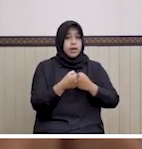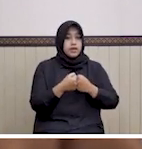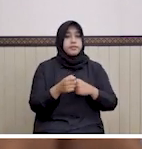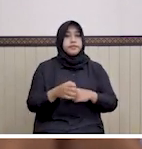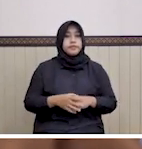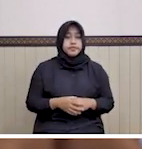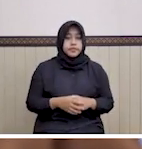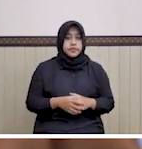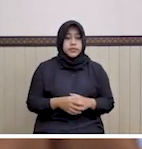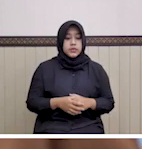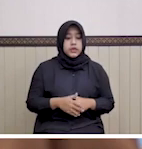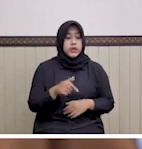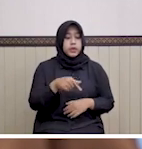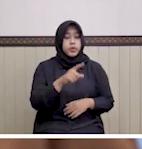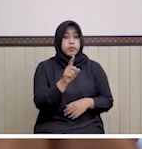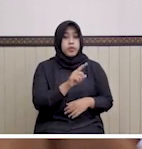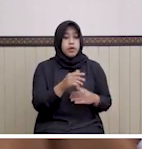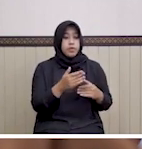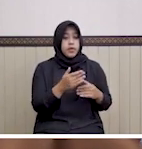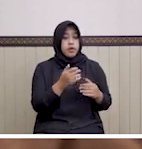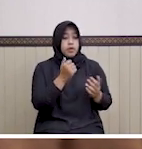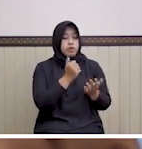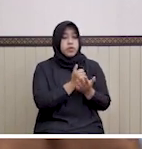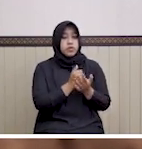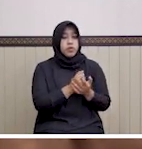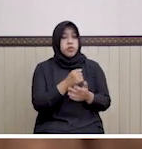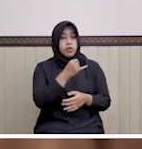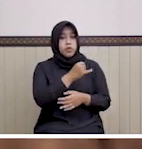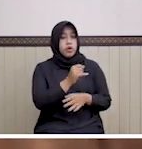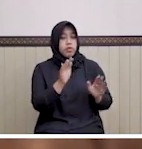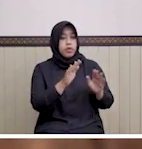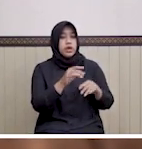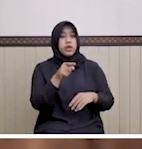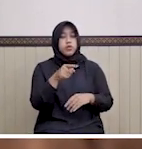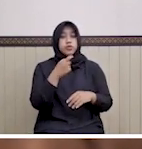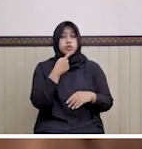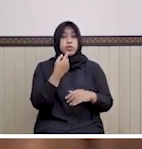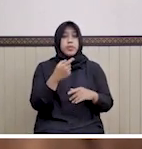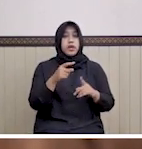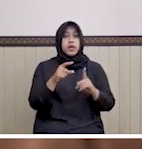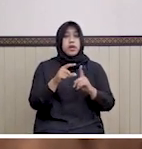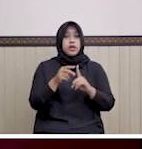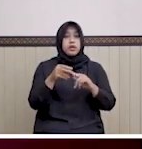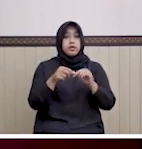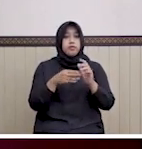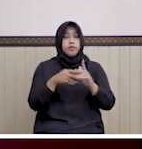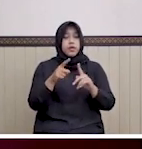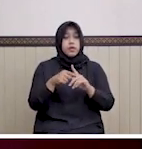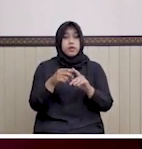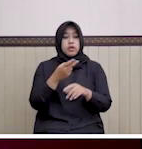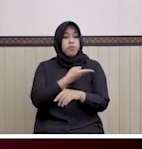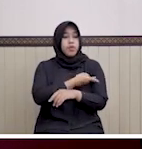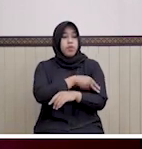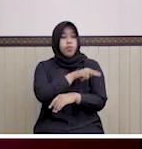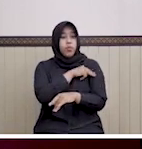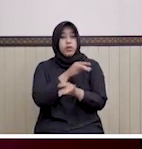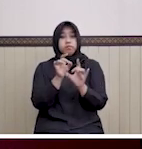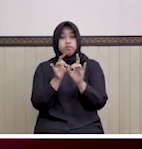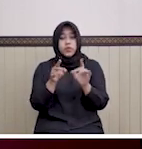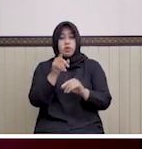sekali lagi itu bukan sesuatu kekurangan yaitu at different ya ya kemampuan yang berbeda sehingga kita perlu